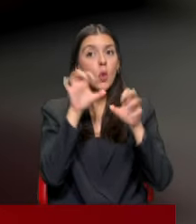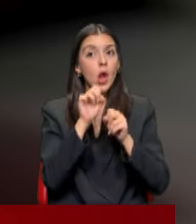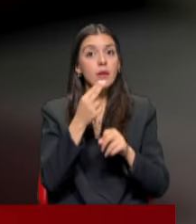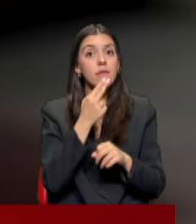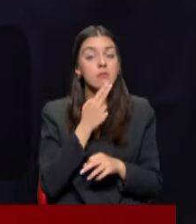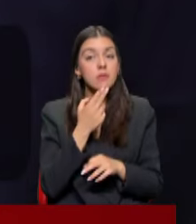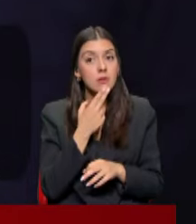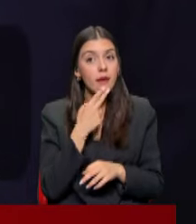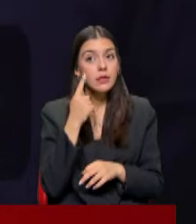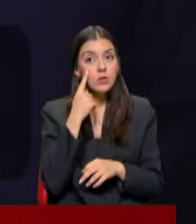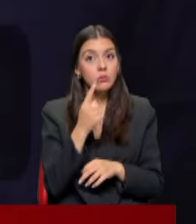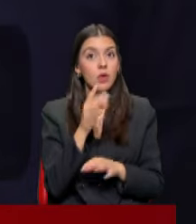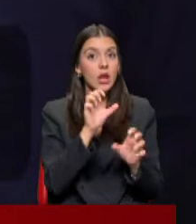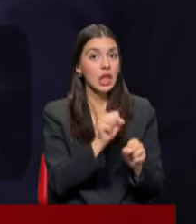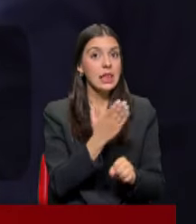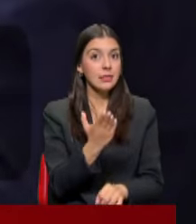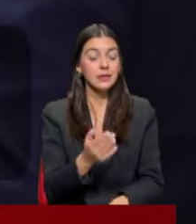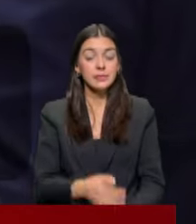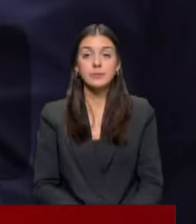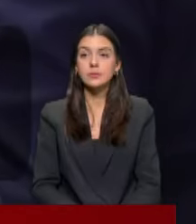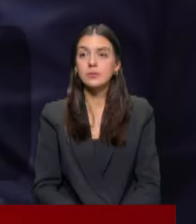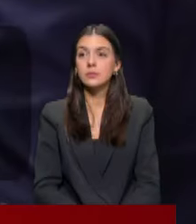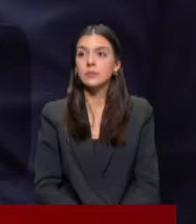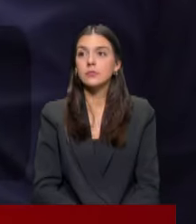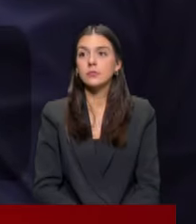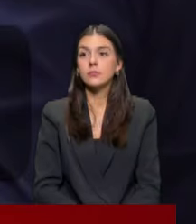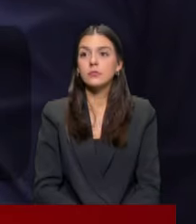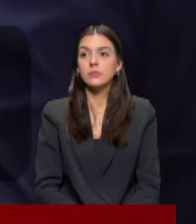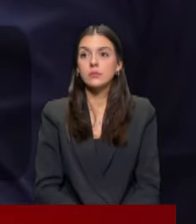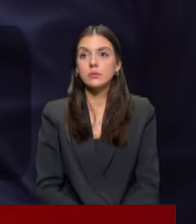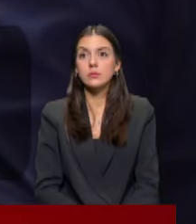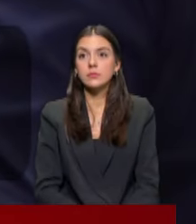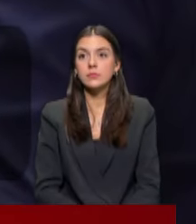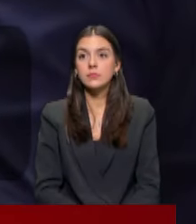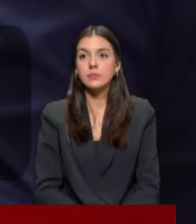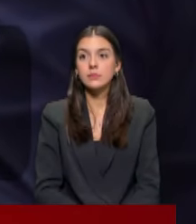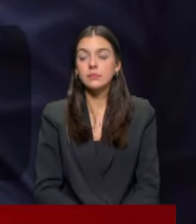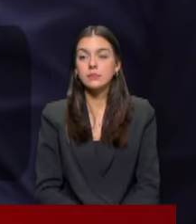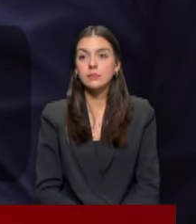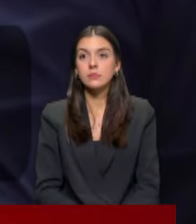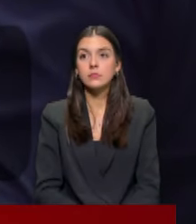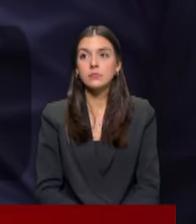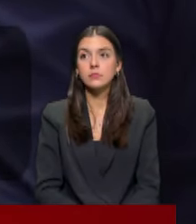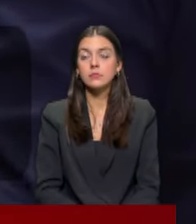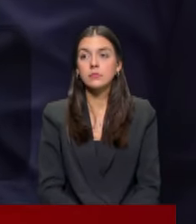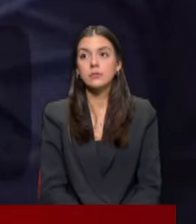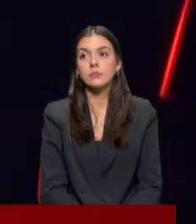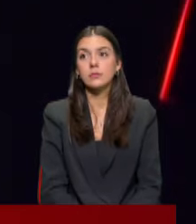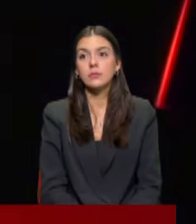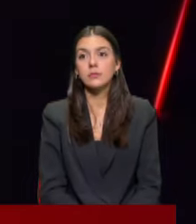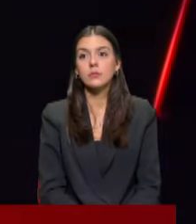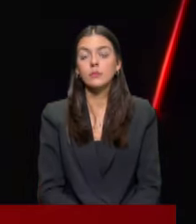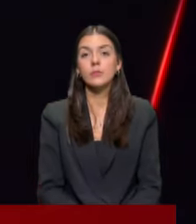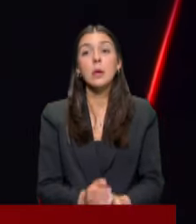kadın tutuklandı. Bomba falan mı var? Ya öyle söylüyormuş kendisi benim duyduğuma göre. Ama çantası boş